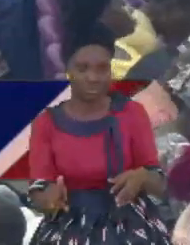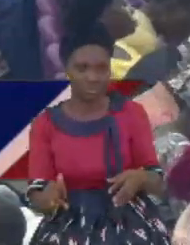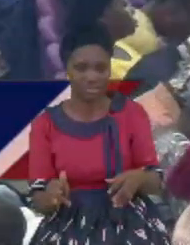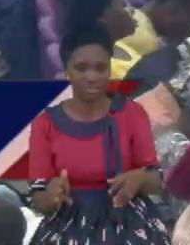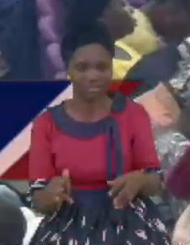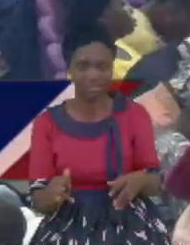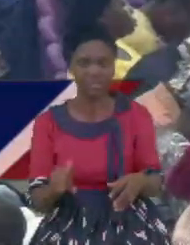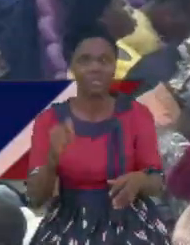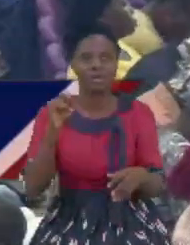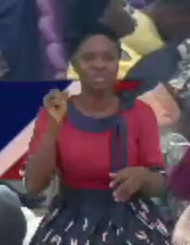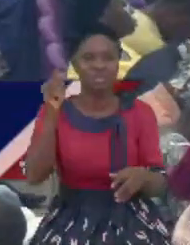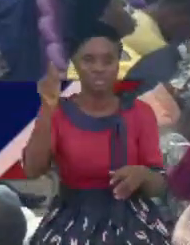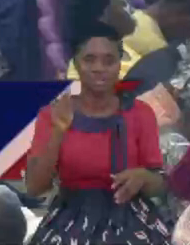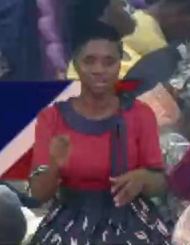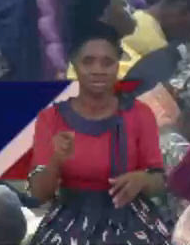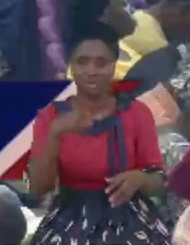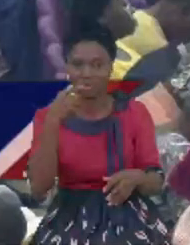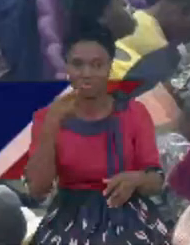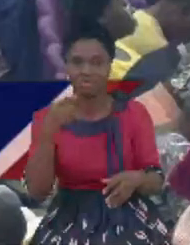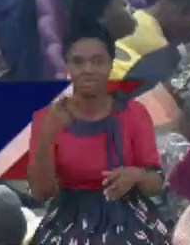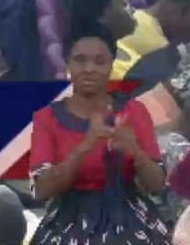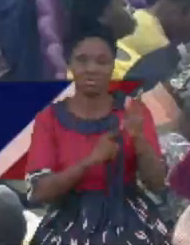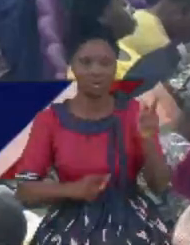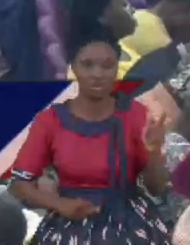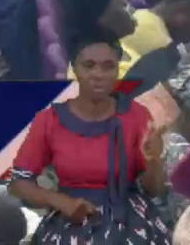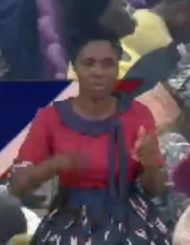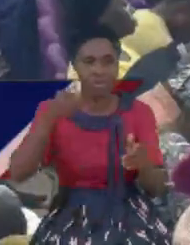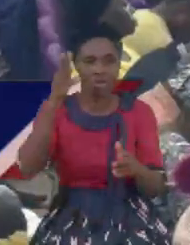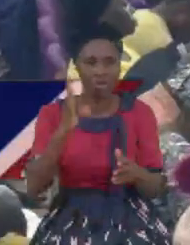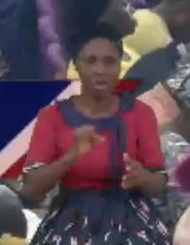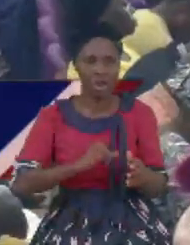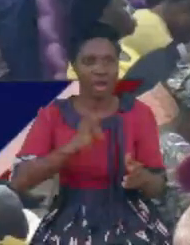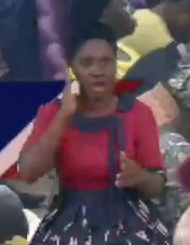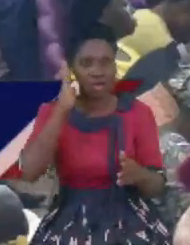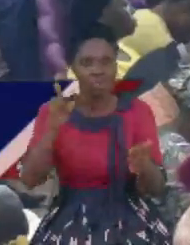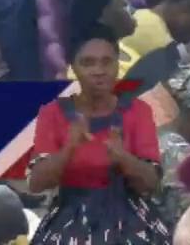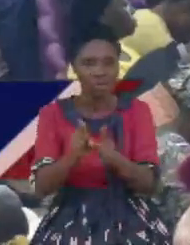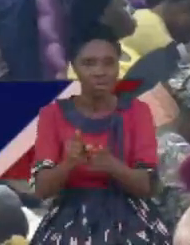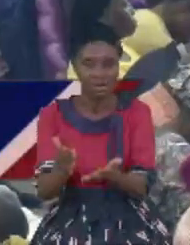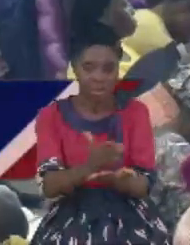Seigneur l'Éternel, je vous rassemblerai du milieu des peuples.